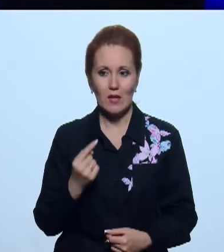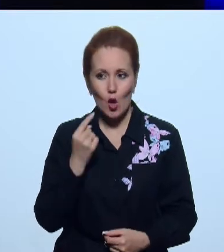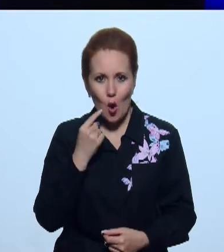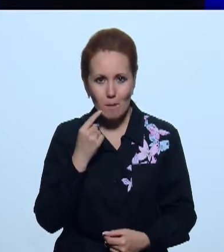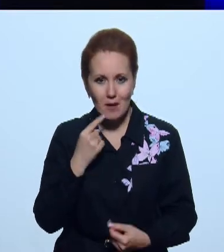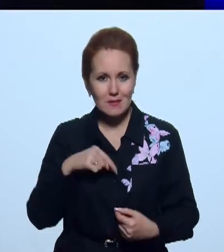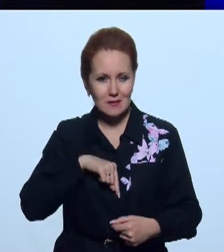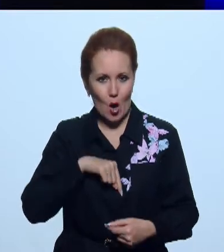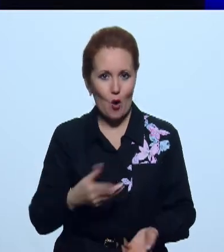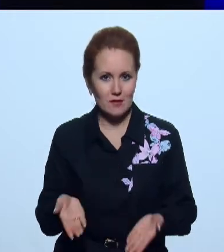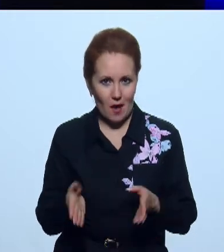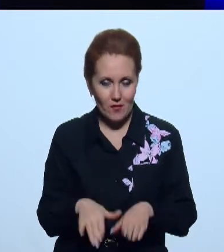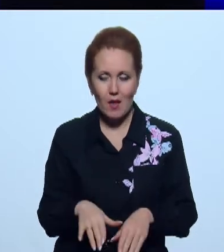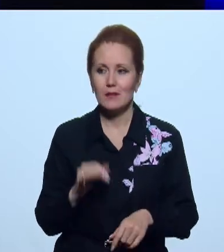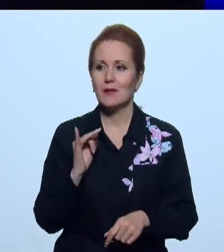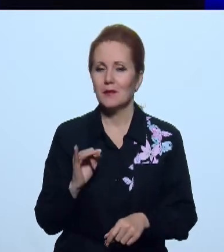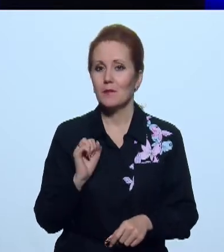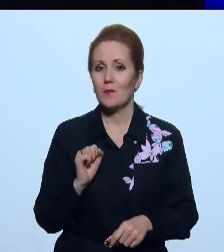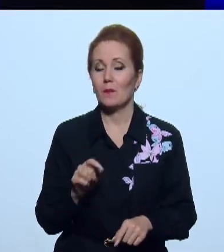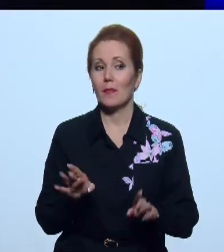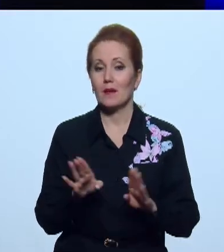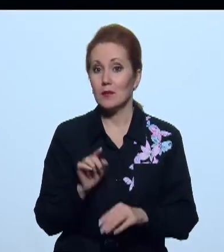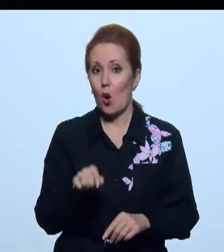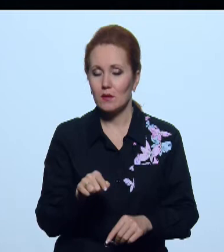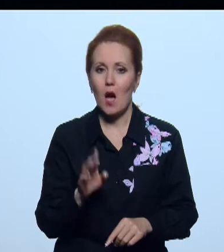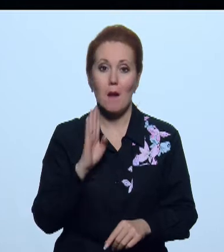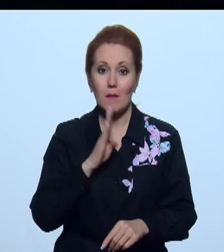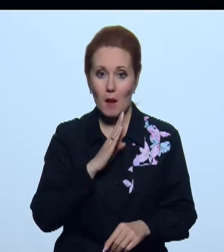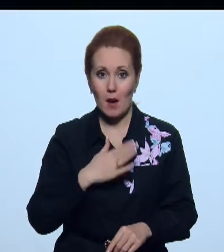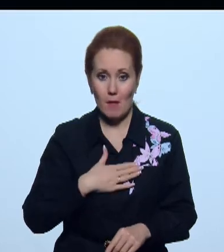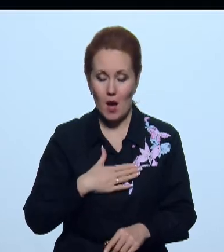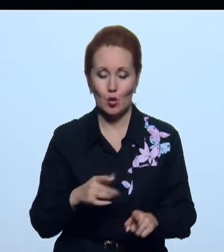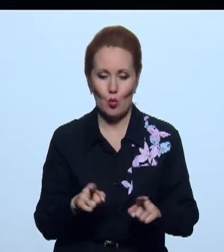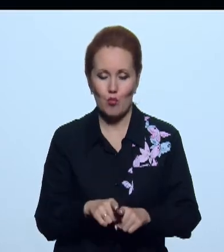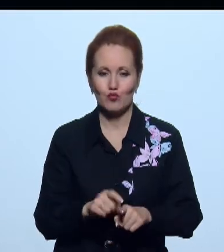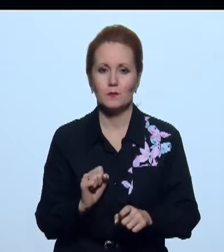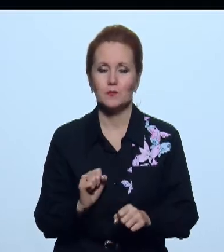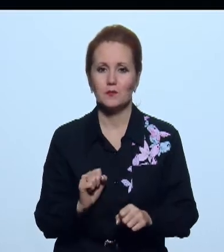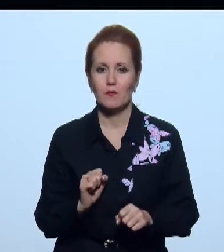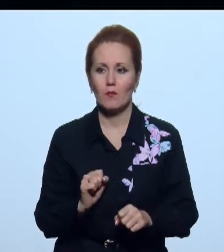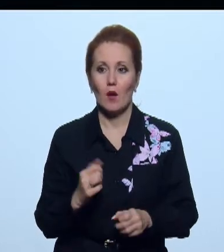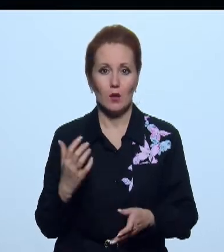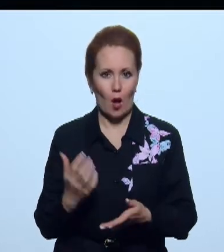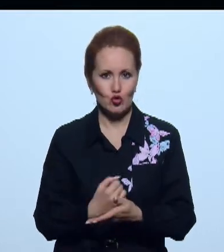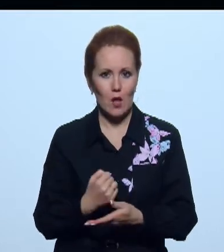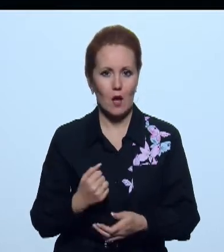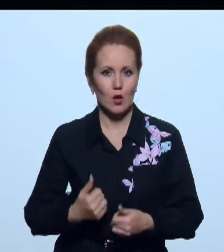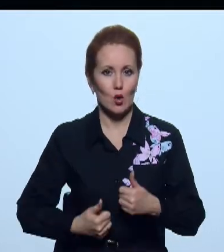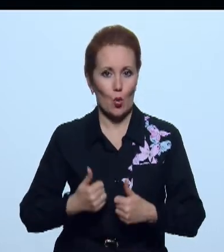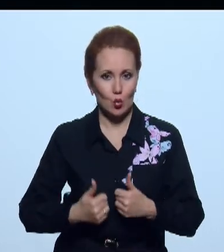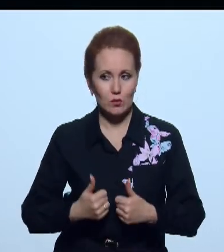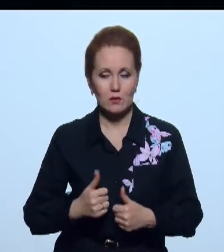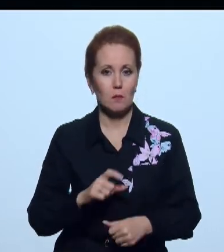комплексы-то оставались. И тогда мама моя тоже нашла вот этот конкурс